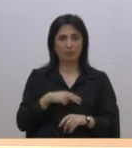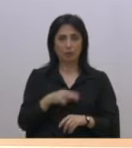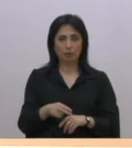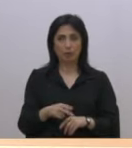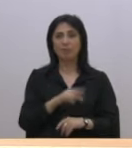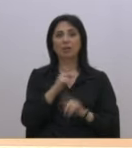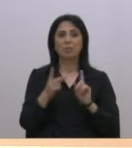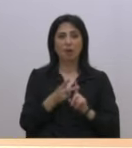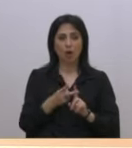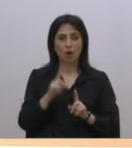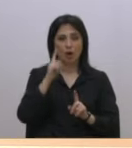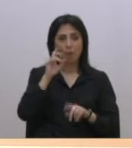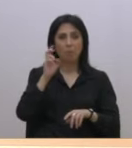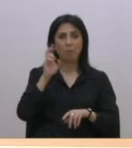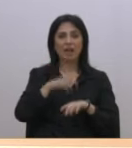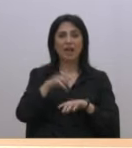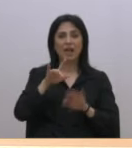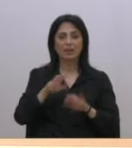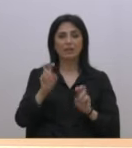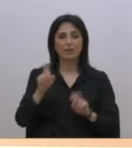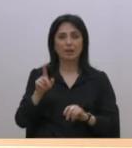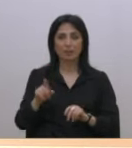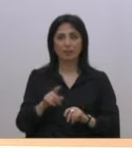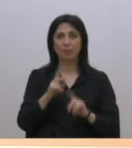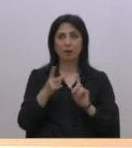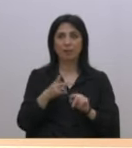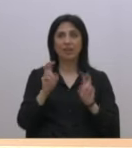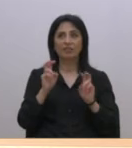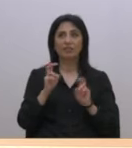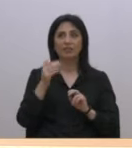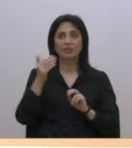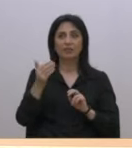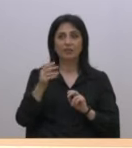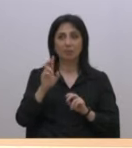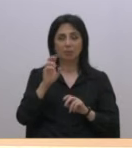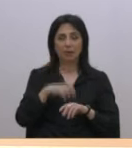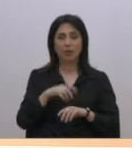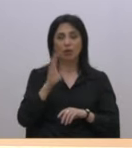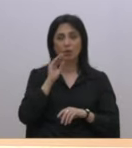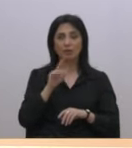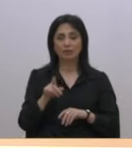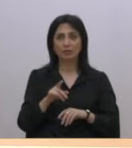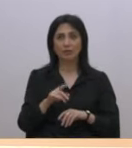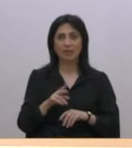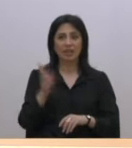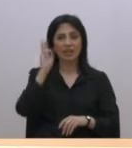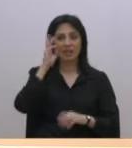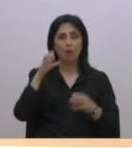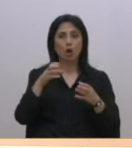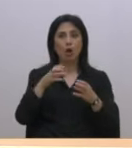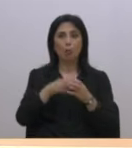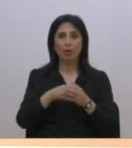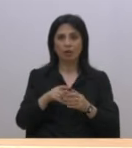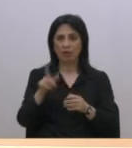და მეორე ძალიან მნიშვნელოვანი ასევე ეს ეგრეთ წოდებული მის მარგალიტი, როდესაც დიპლომატიურ კორპუსს